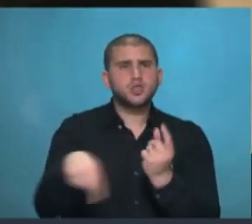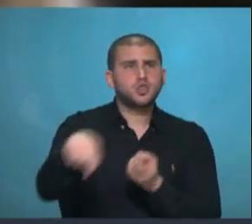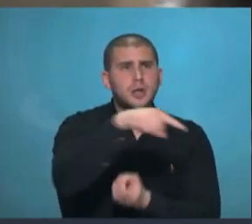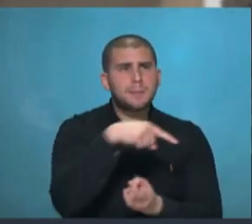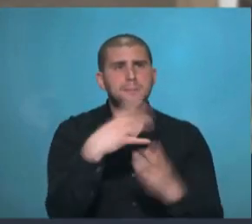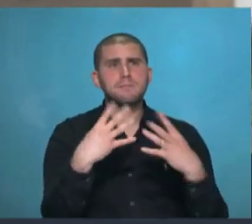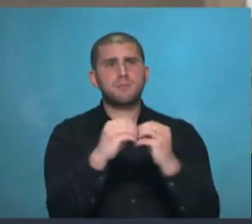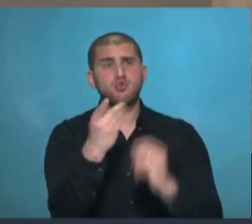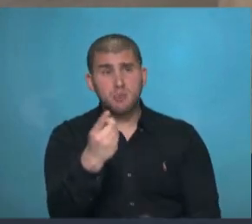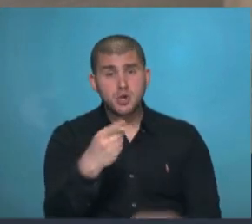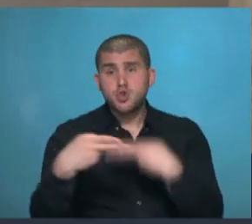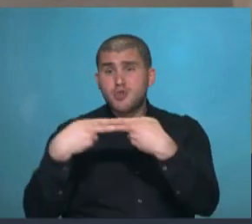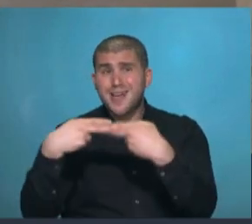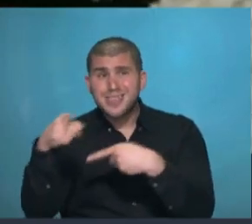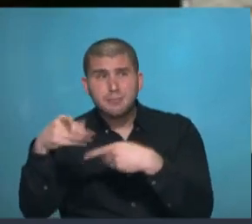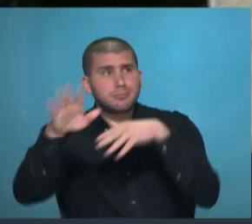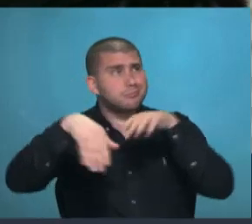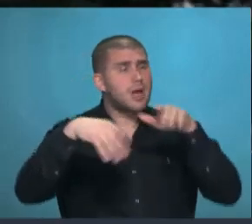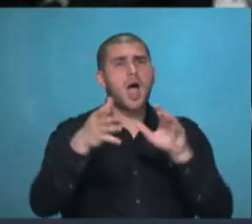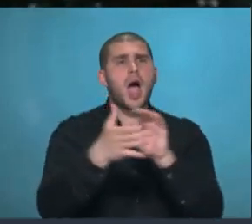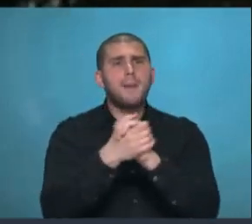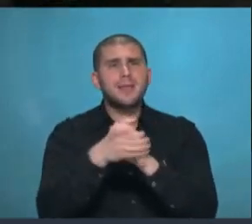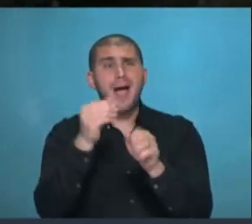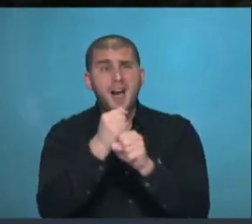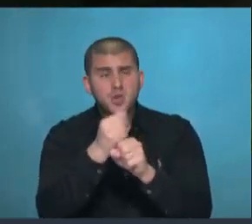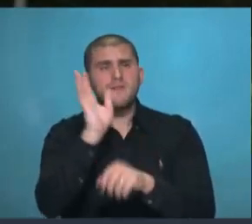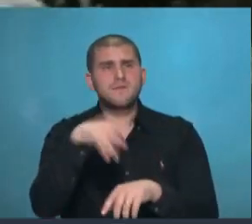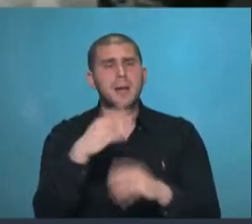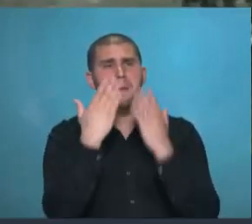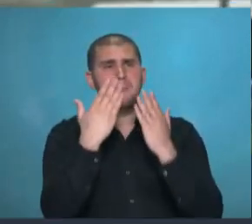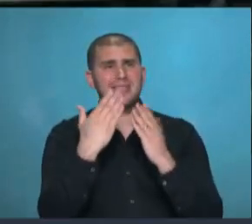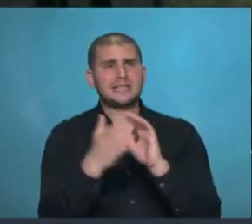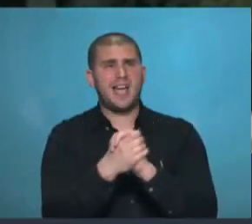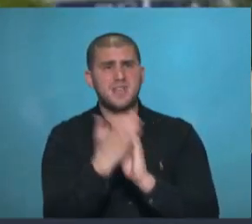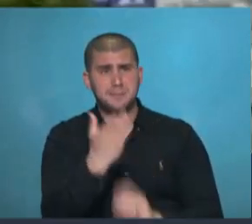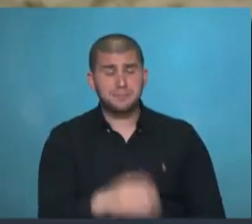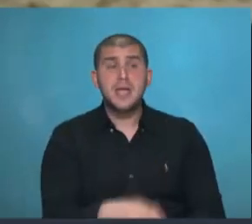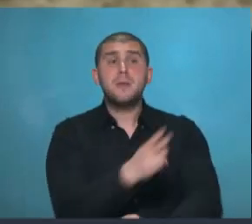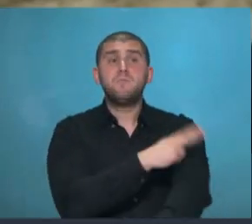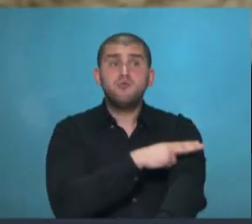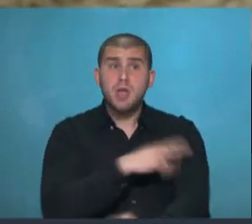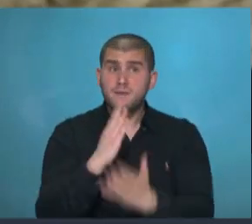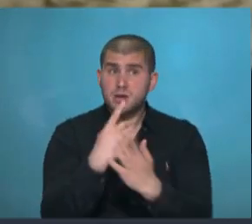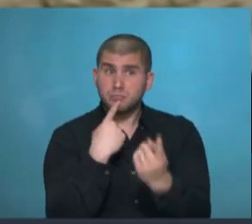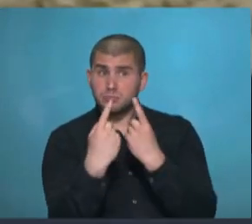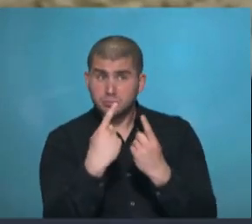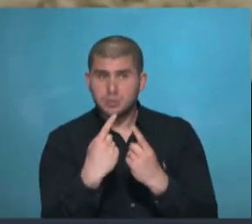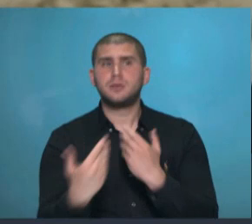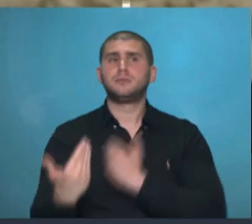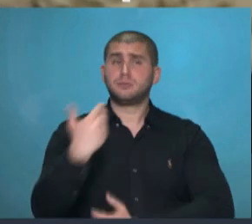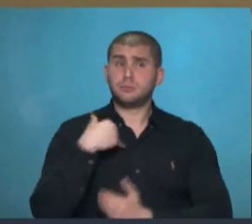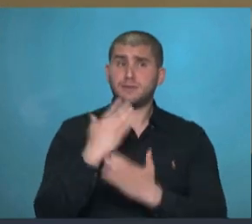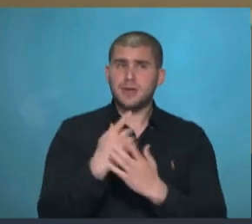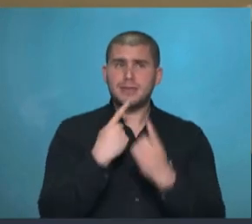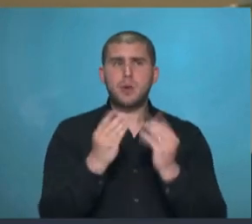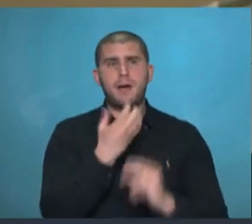המשפחה, שכנים, העמיתים לעבודה והחברים מבית הכנסת. המשטרה דיברה איתכם? הגיעו לפה, דיברו עם